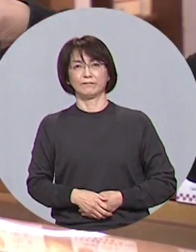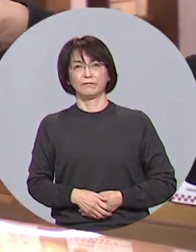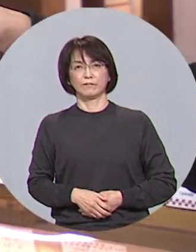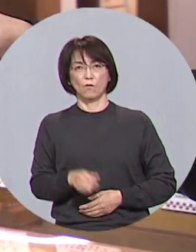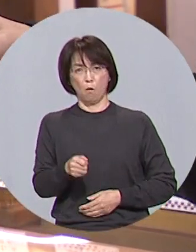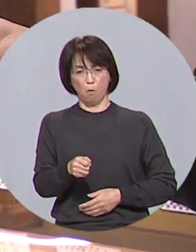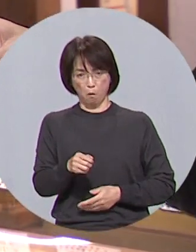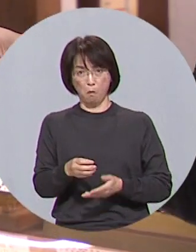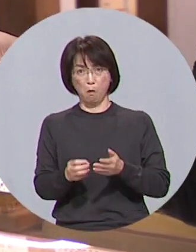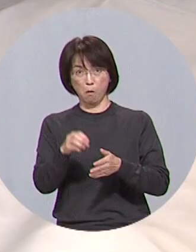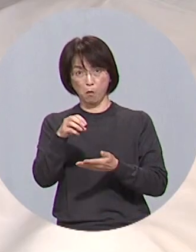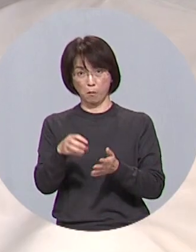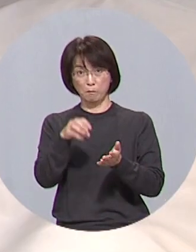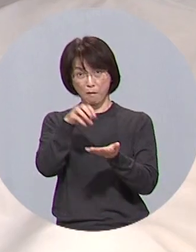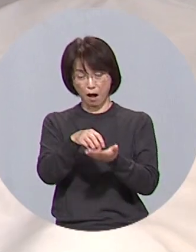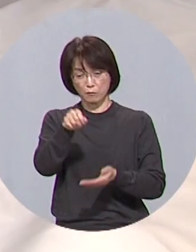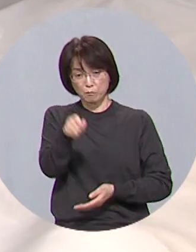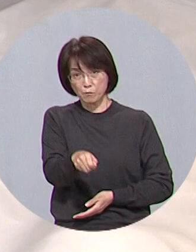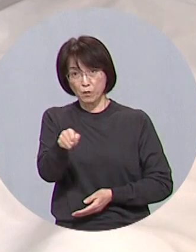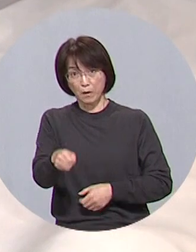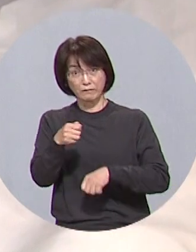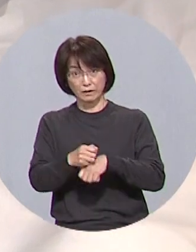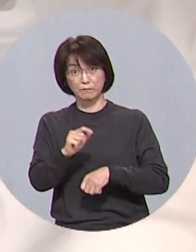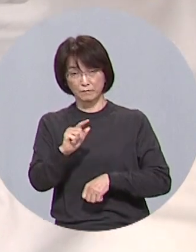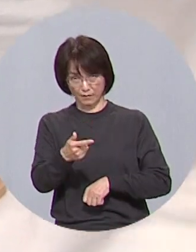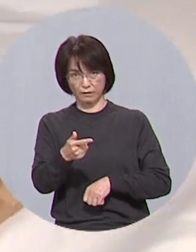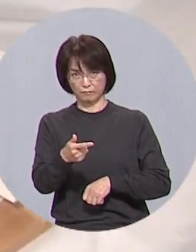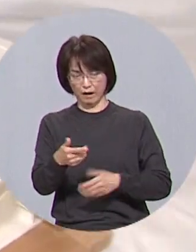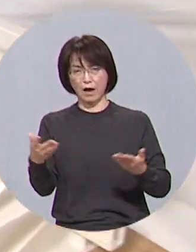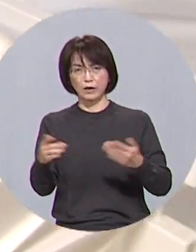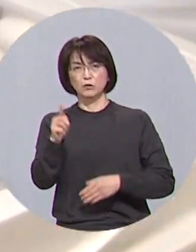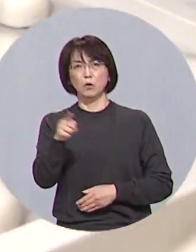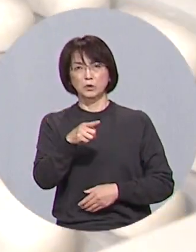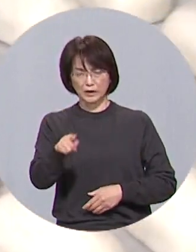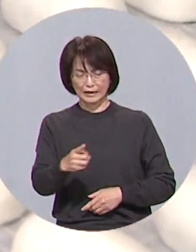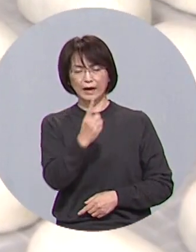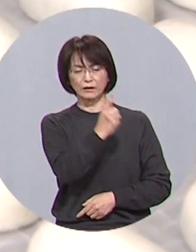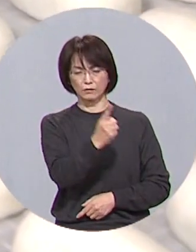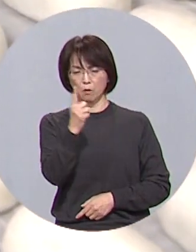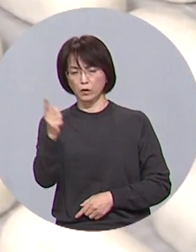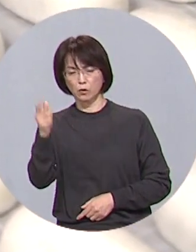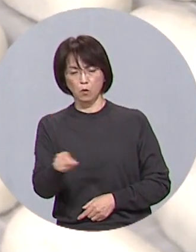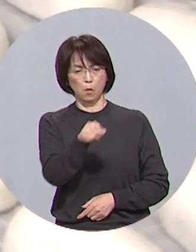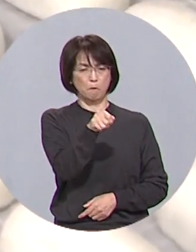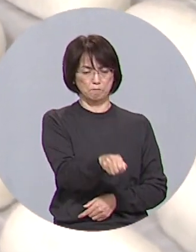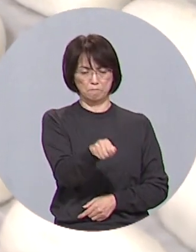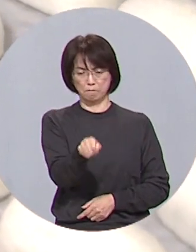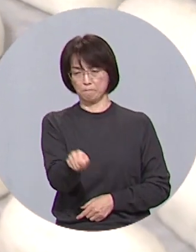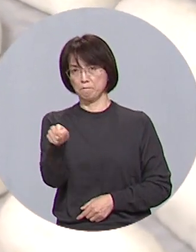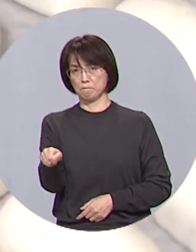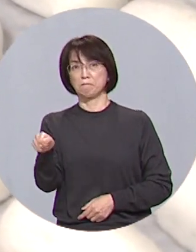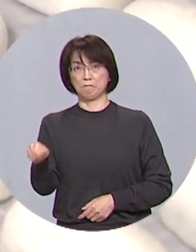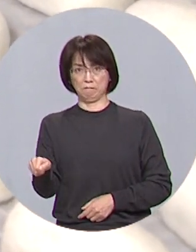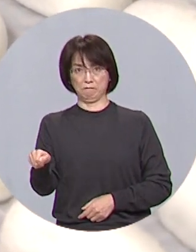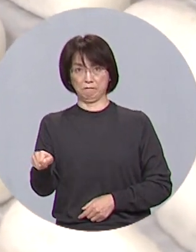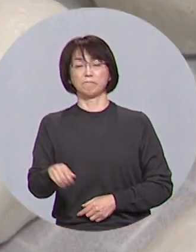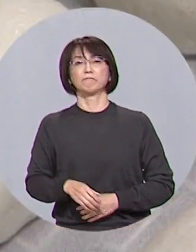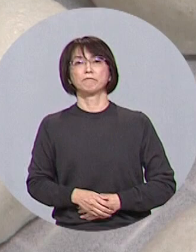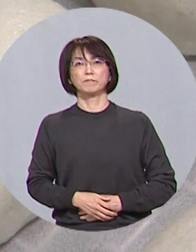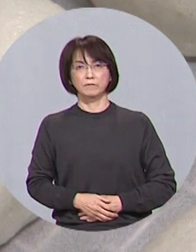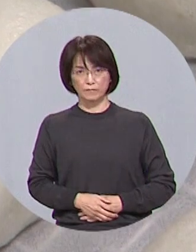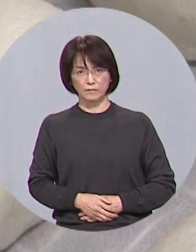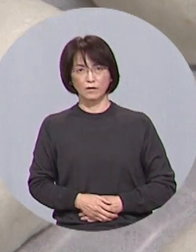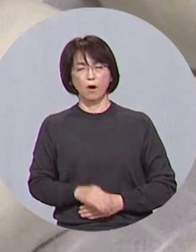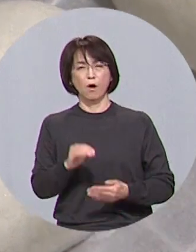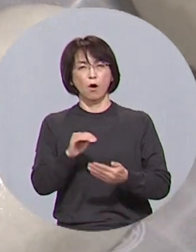き入れの大変じゃないですか。 そうそう、こちらの焼き芋すべて職人が手作業で一つずつさせていただいているような形です。 手作業で。 お